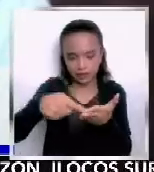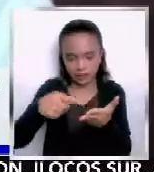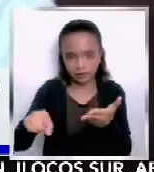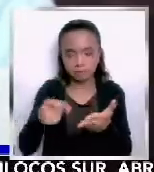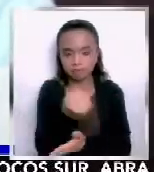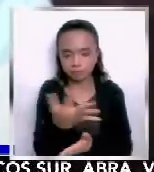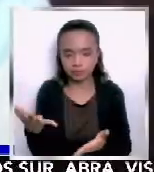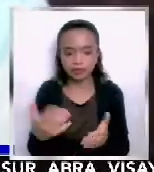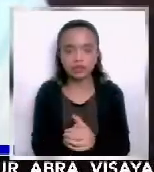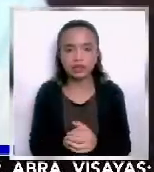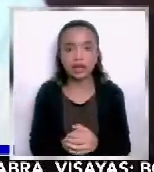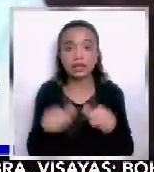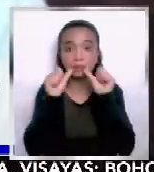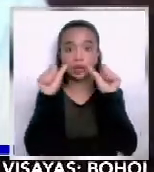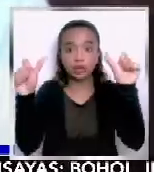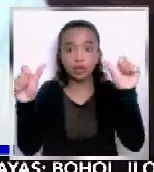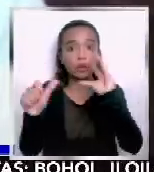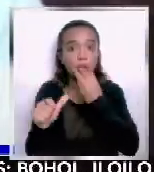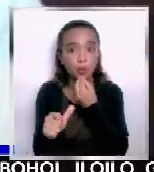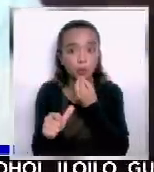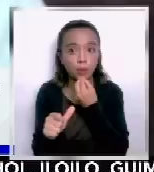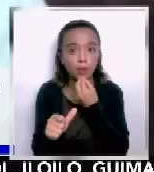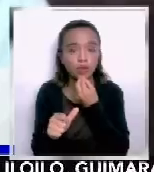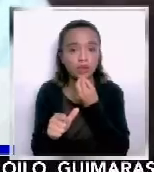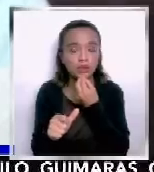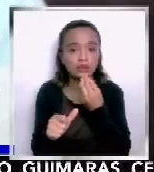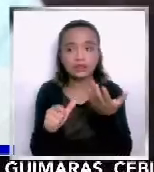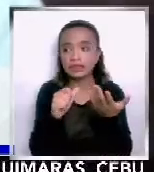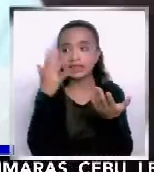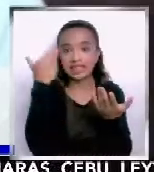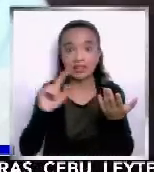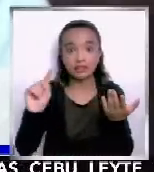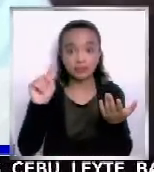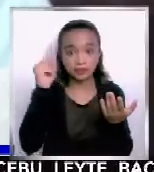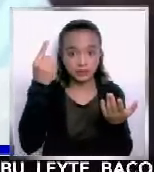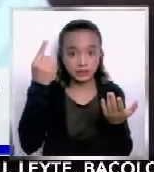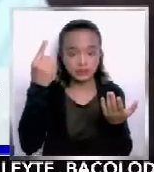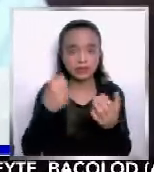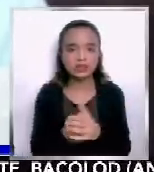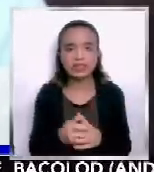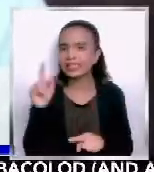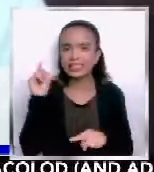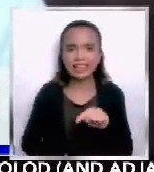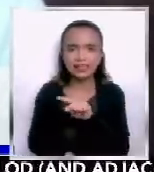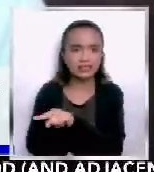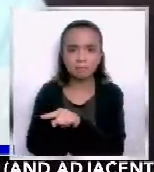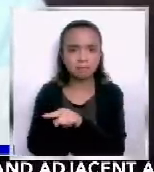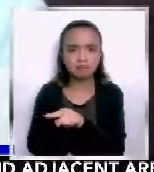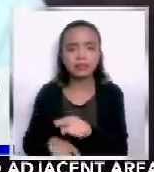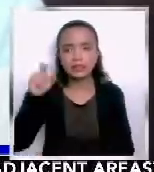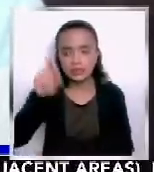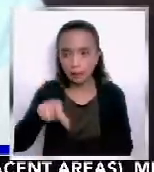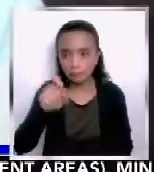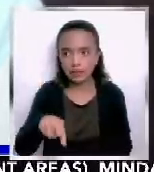hindi karapat-dapat na maging presidente dahil sa una pa lang ay ineligible siya, dapat sa ngayon pa